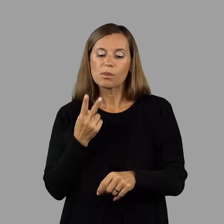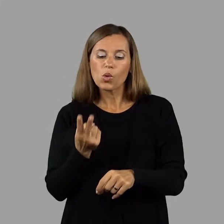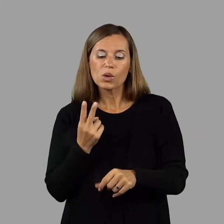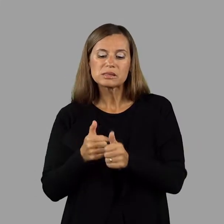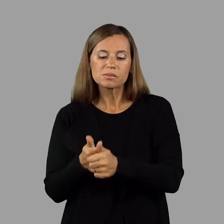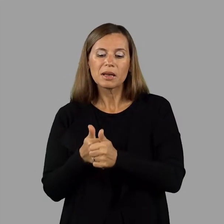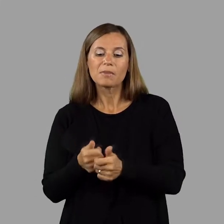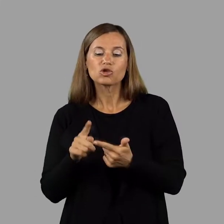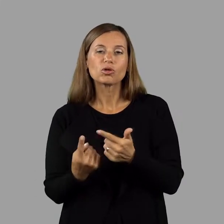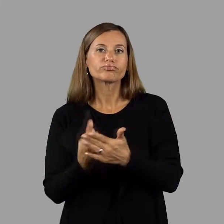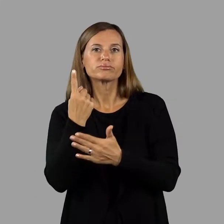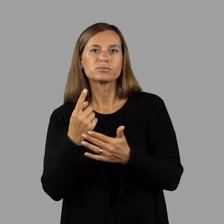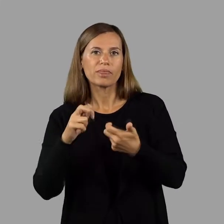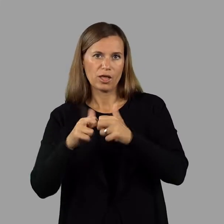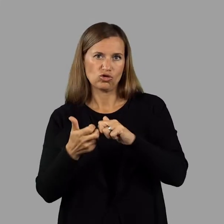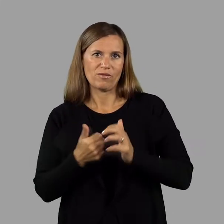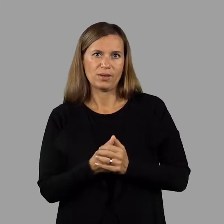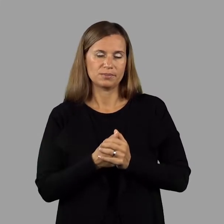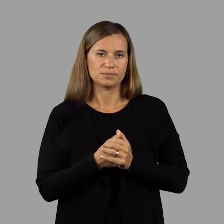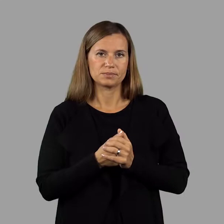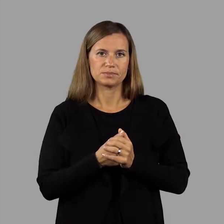prišlo do kakršnekoli težave.